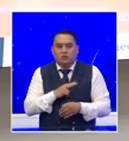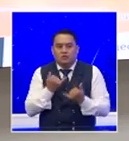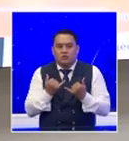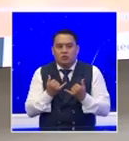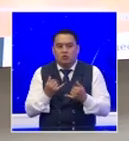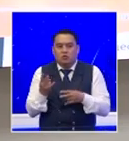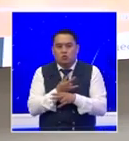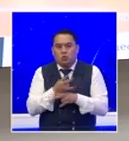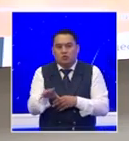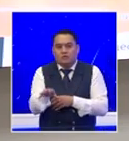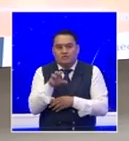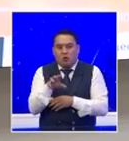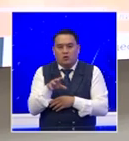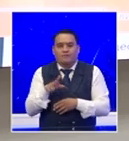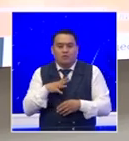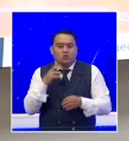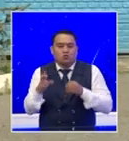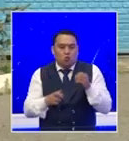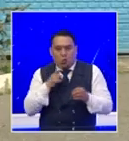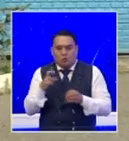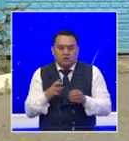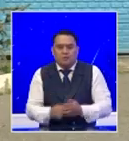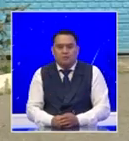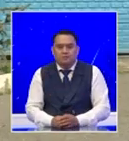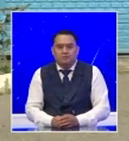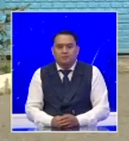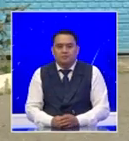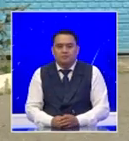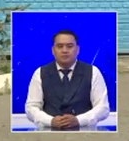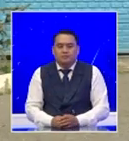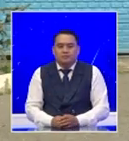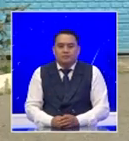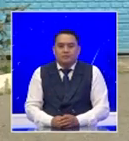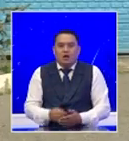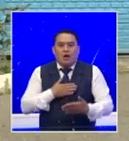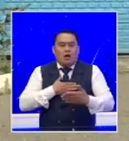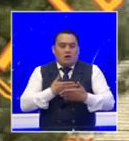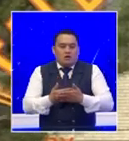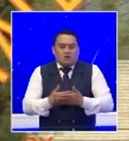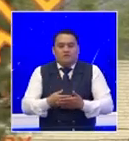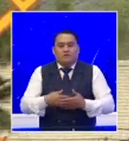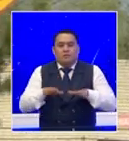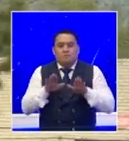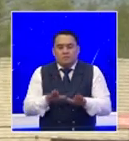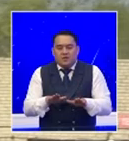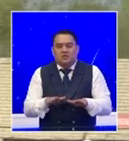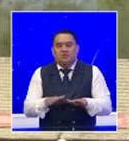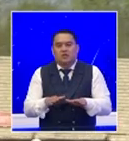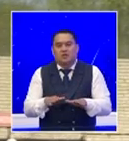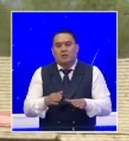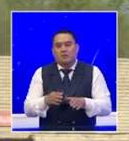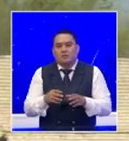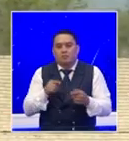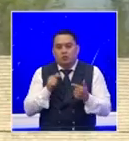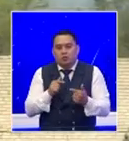ночные снимки, ДСПТ отработал, это у нас... В целях профилактики и оперативного реагирования на возникающие возгорания сотрудники